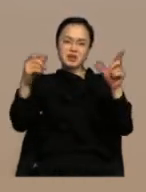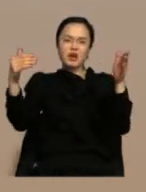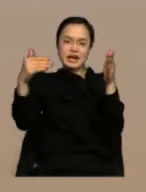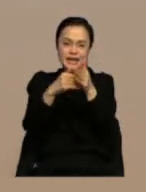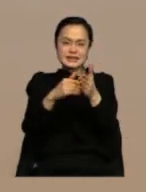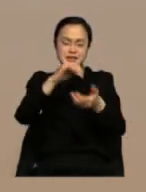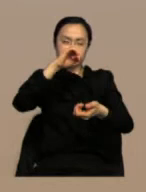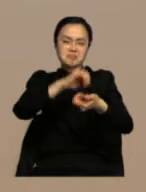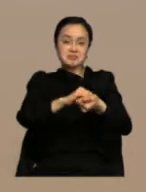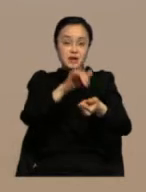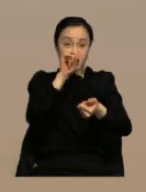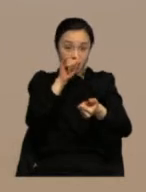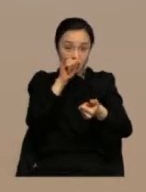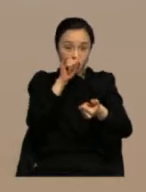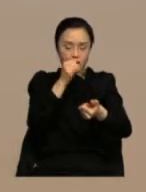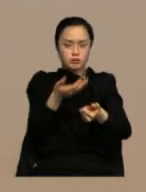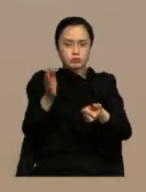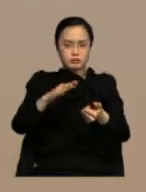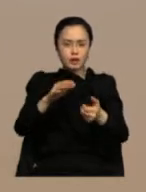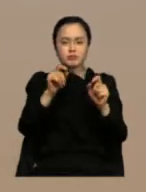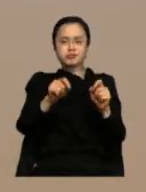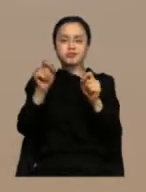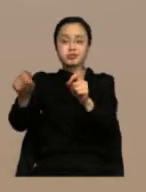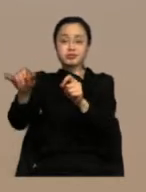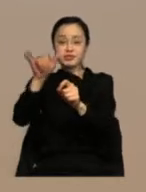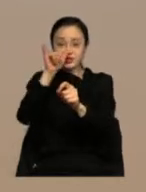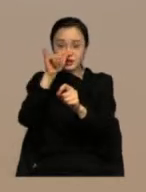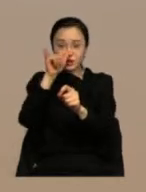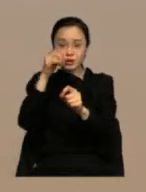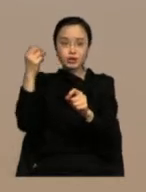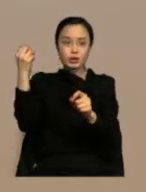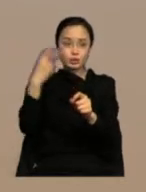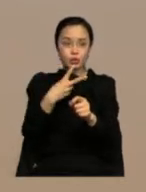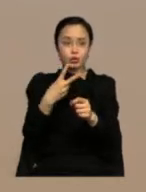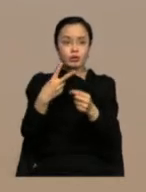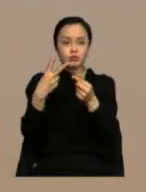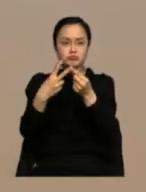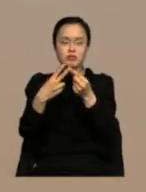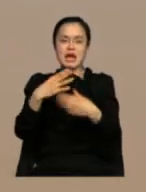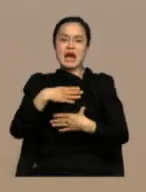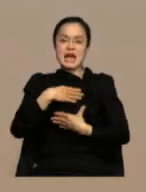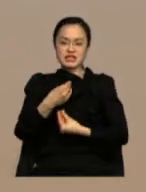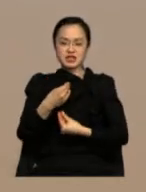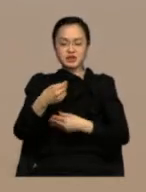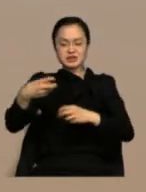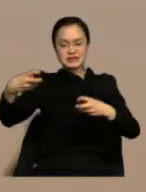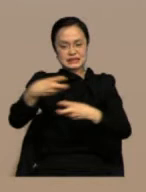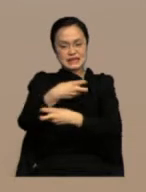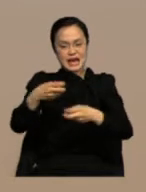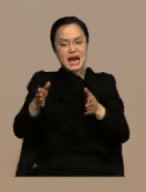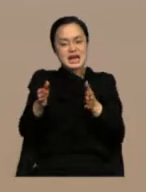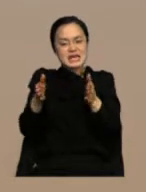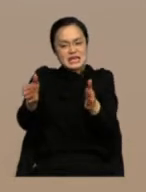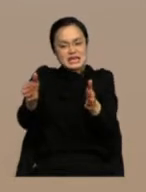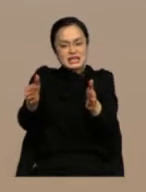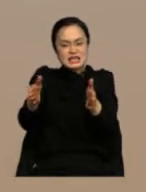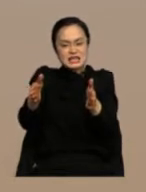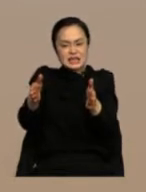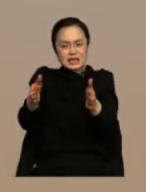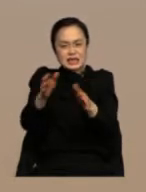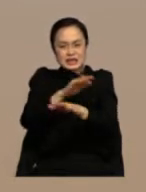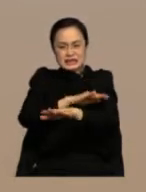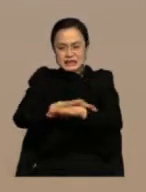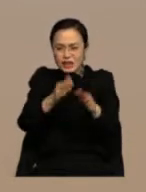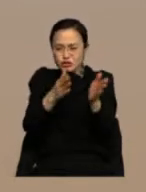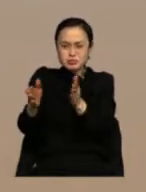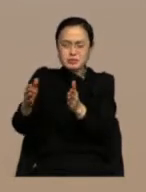안전을 위해 폭 6.2 m 의 진입도로를 확보해야 하지만 그러지 못했다는 겁니다 또 청구인의 4 입보다